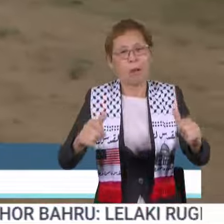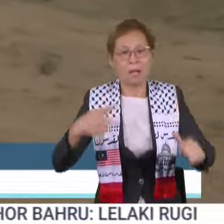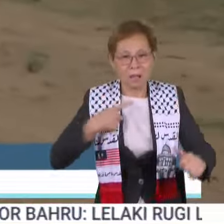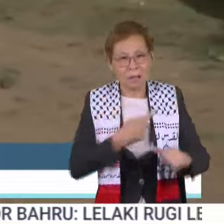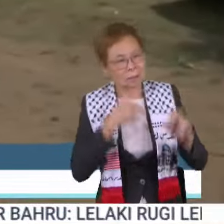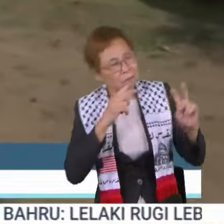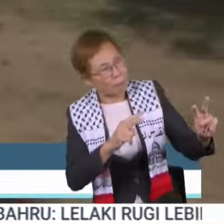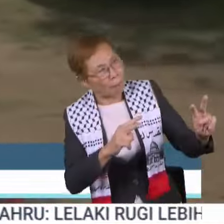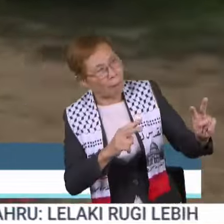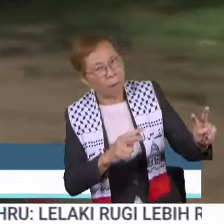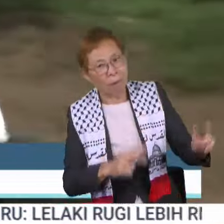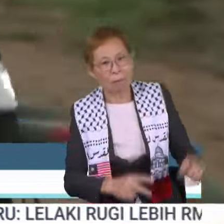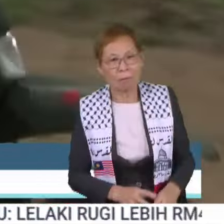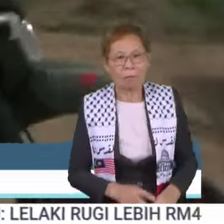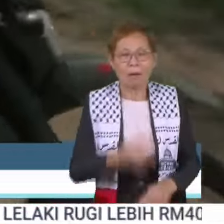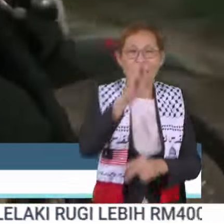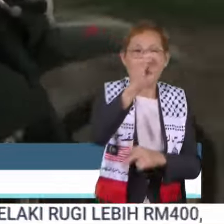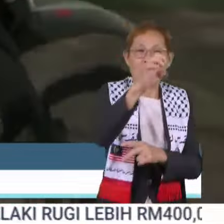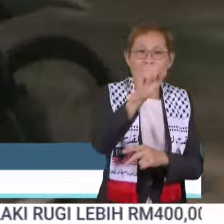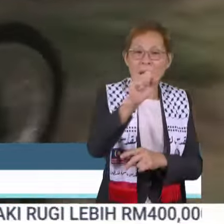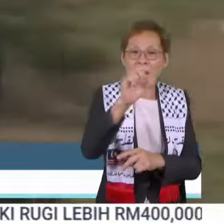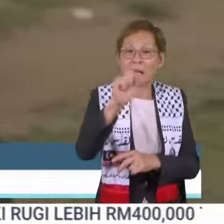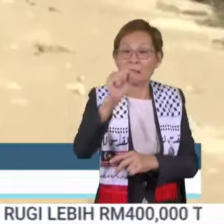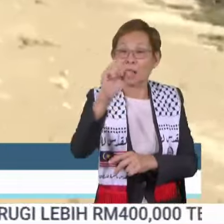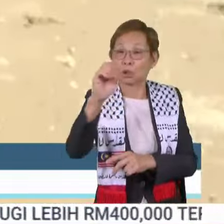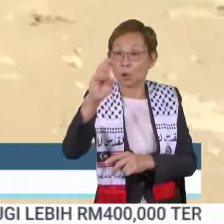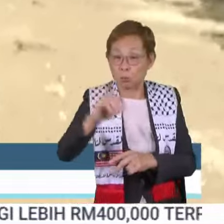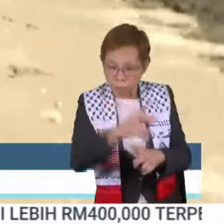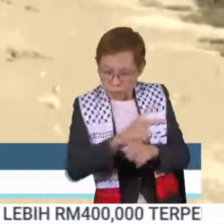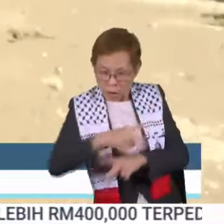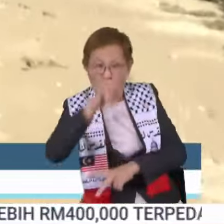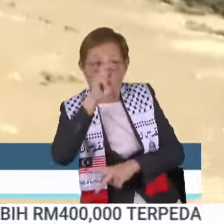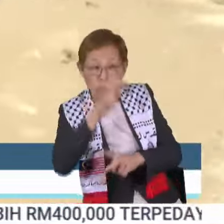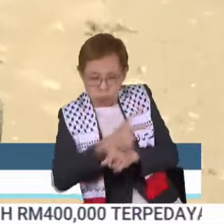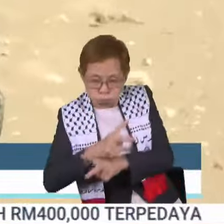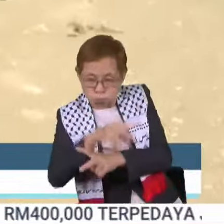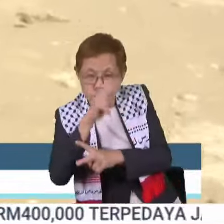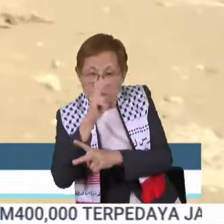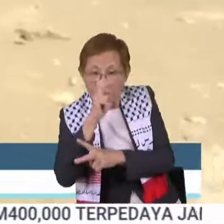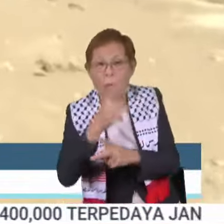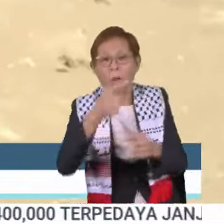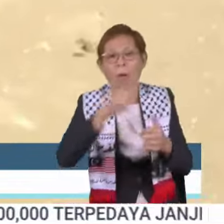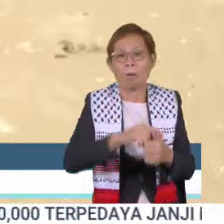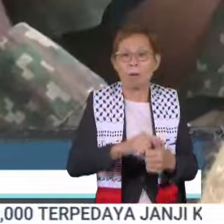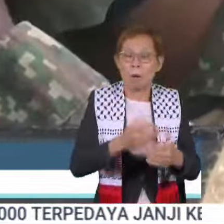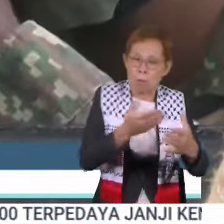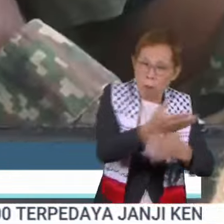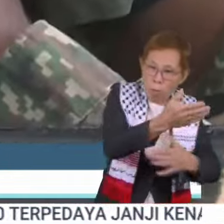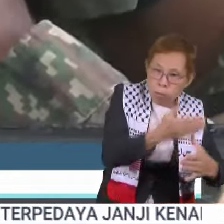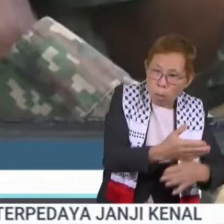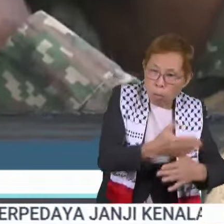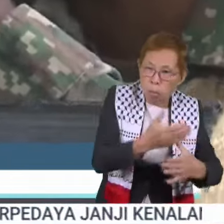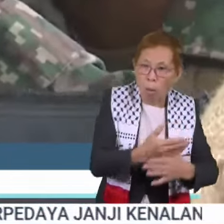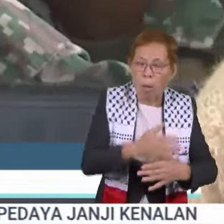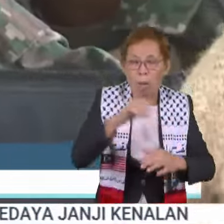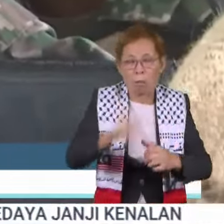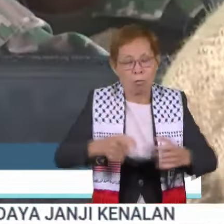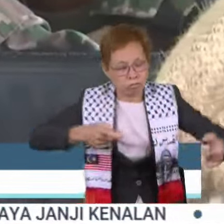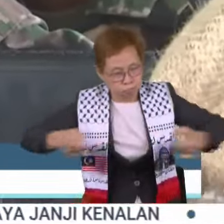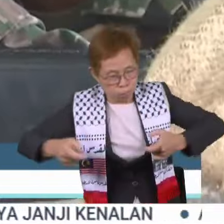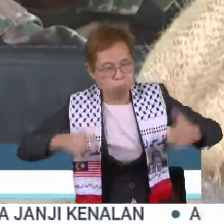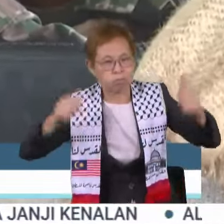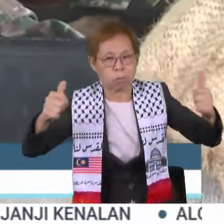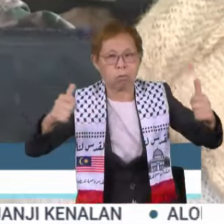Kita nampak pentadbiran ESKOM menjaga begitu ketatlah dari segi apa ni lah, macam menceroboh. Alhamdulillah boleh terkawal